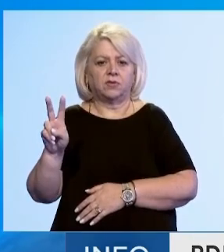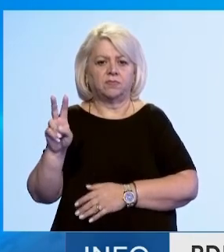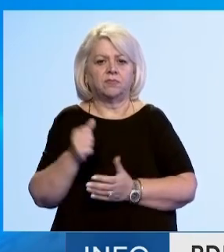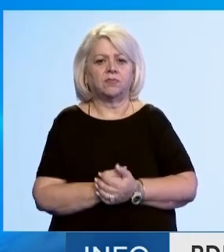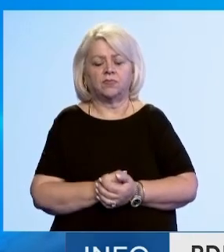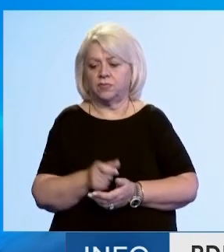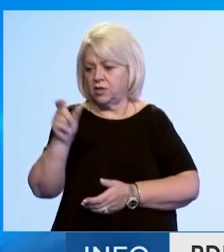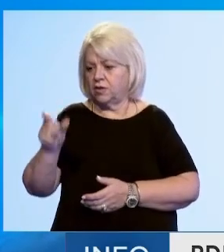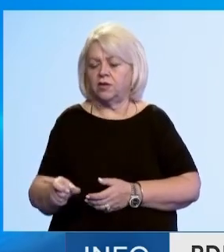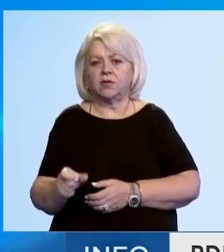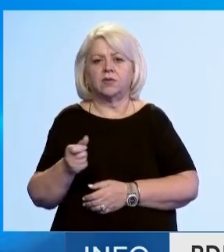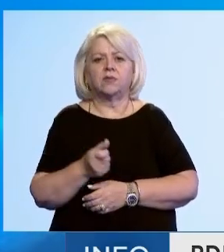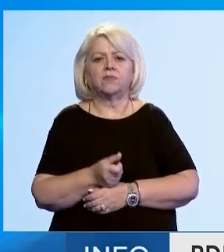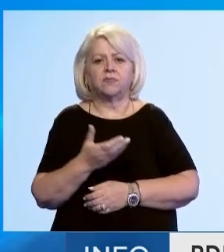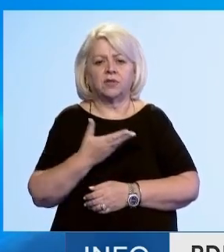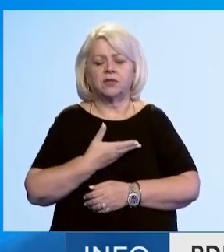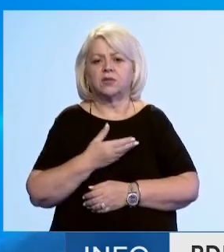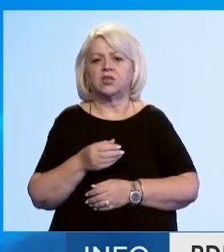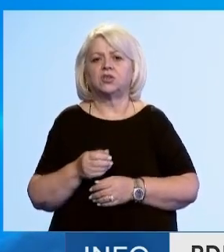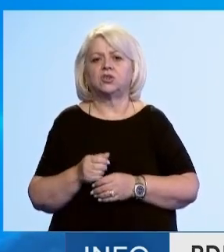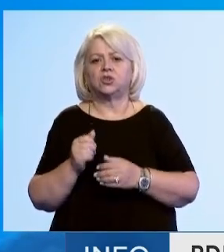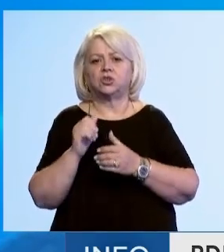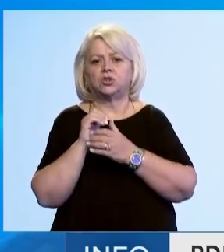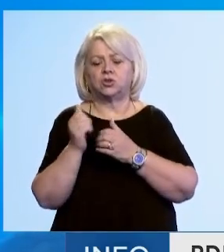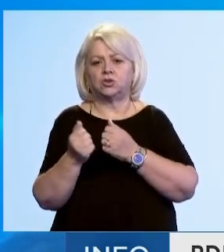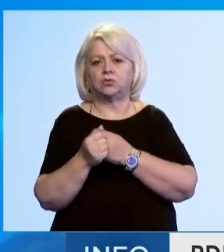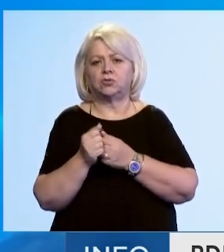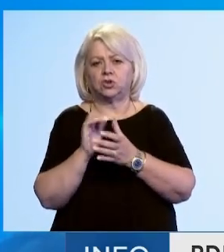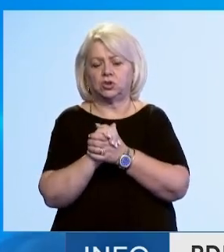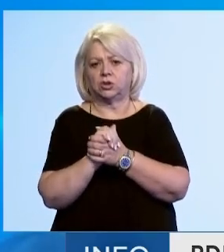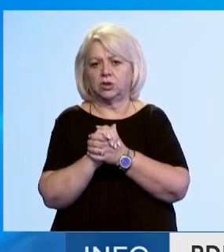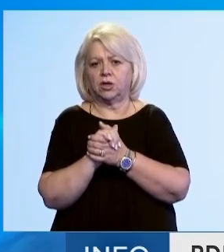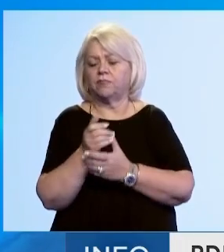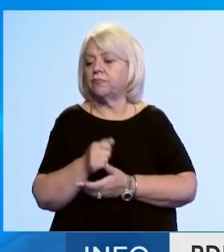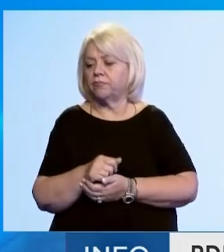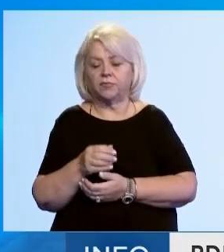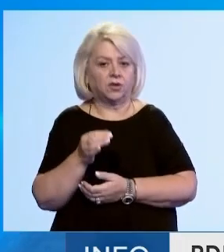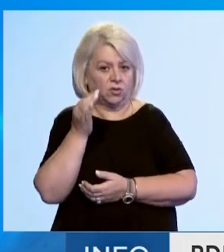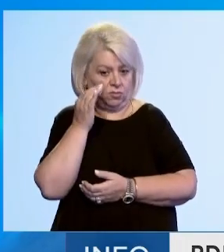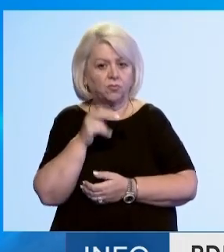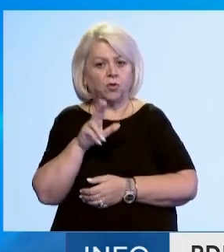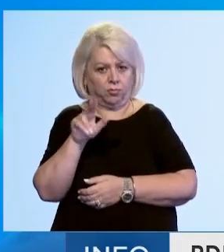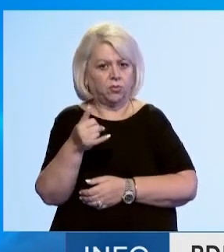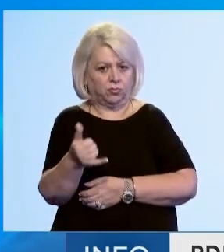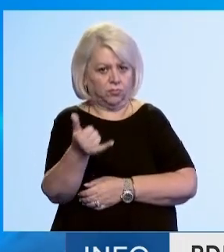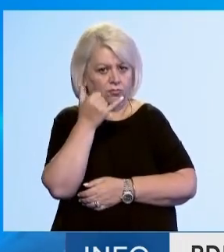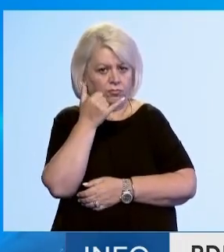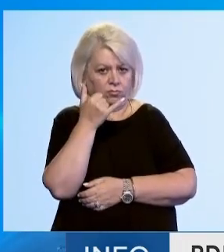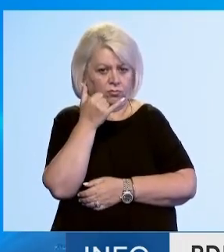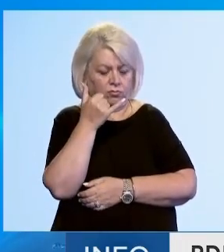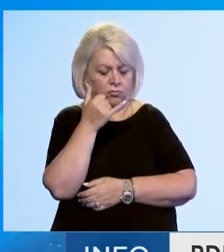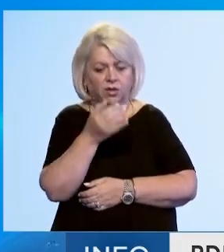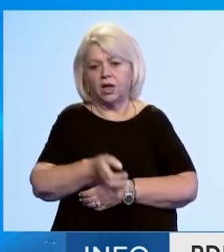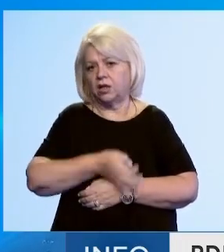zotin Fatir Zhitia, i cili gjatë ditës na është thënë që po do të paraqitet në këtë